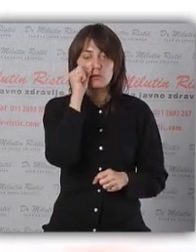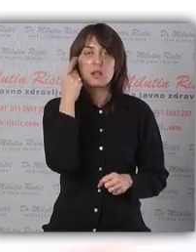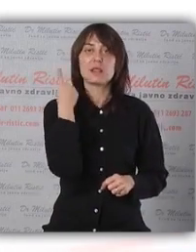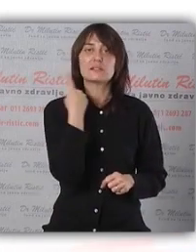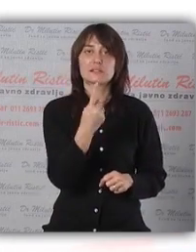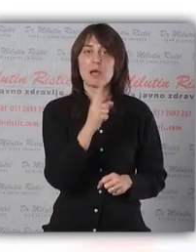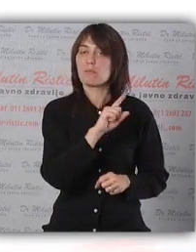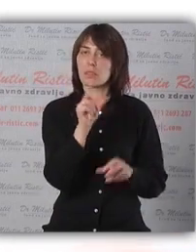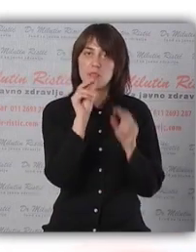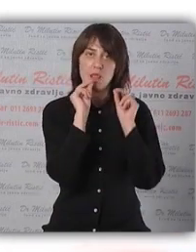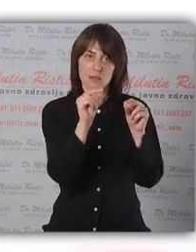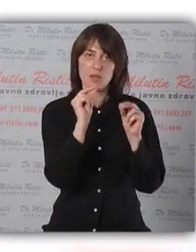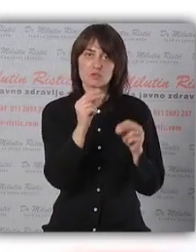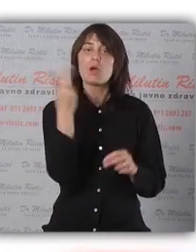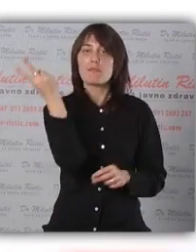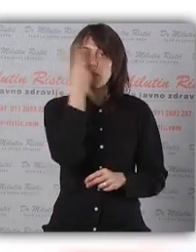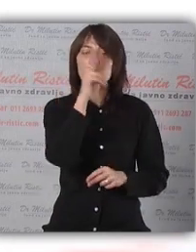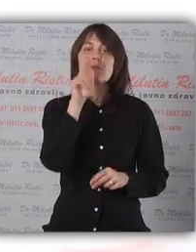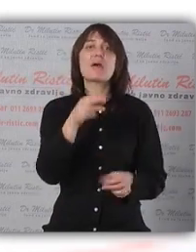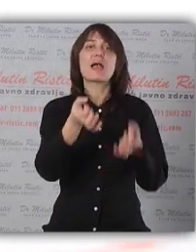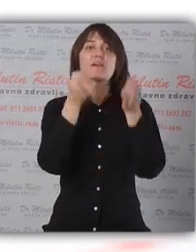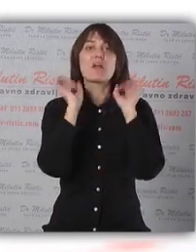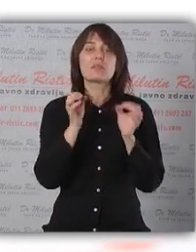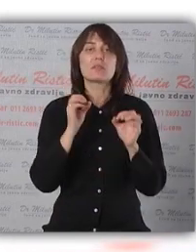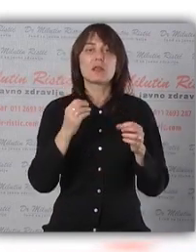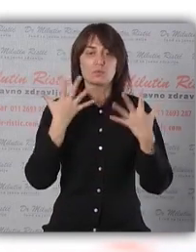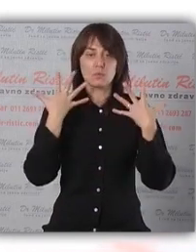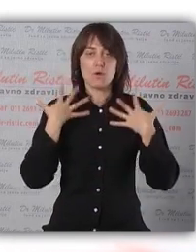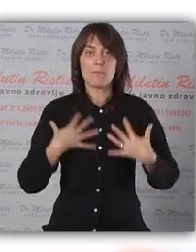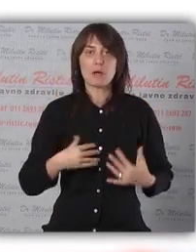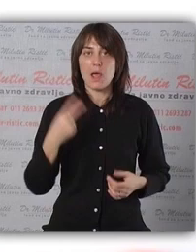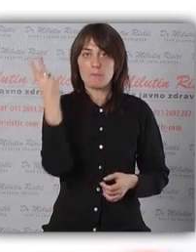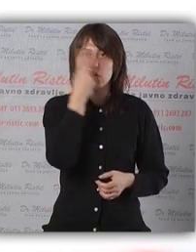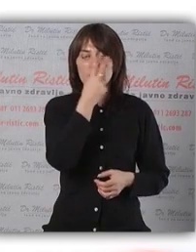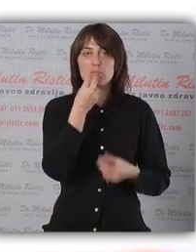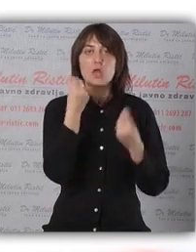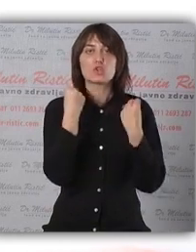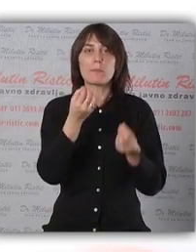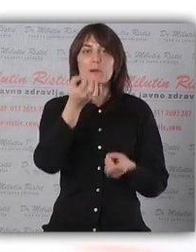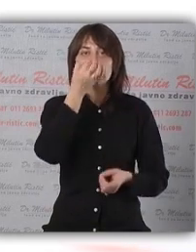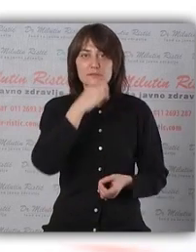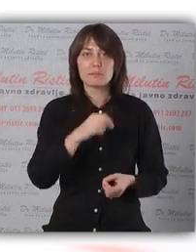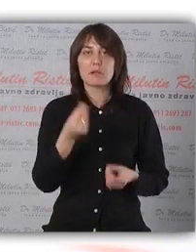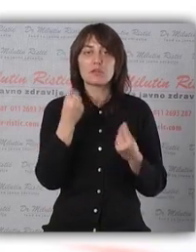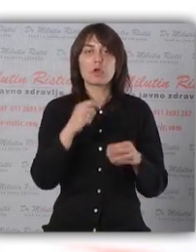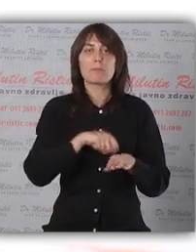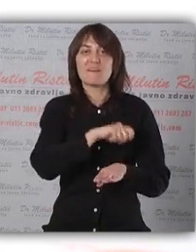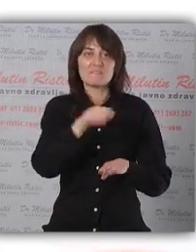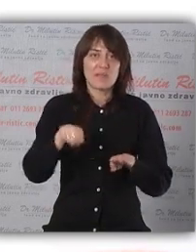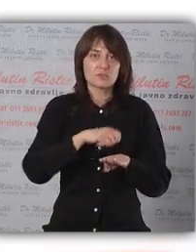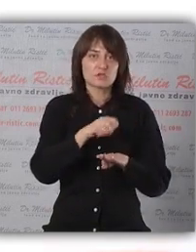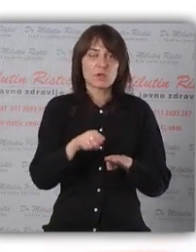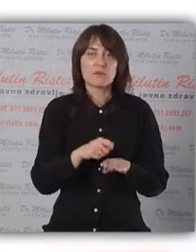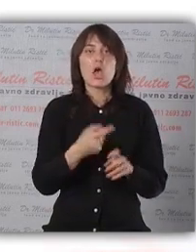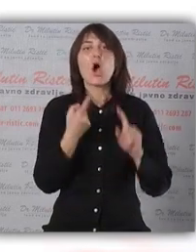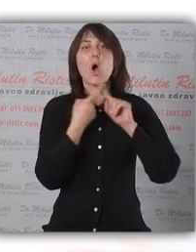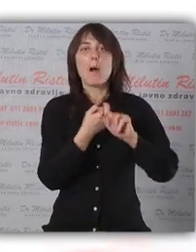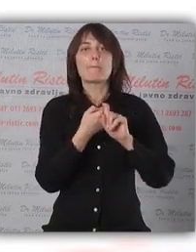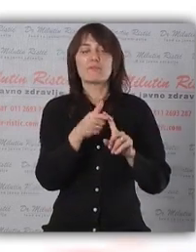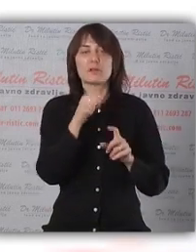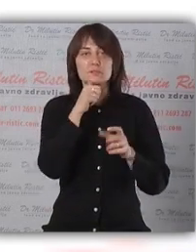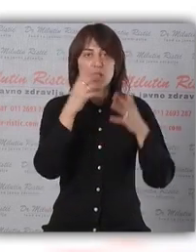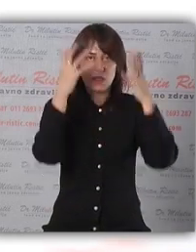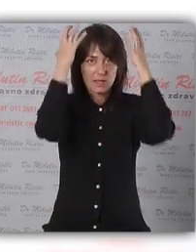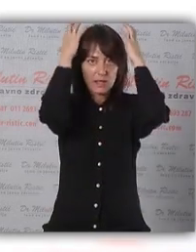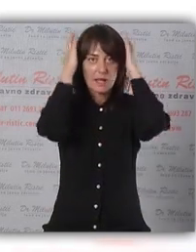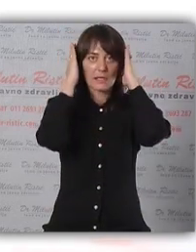skijanja, da ih roditelji sami ne edukuju i da naravno imaju kvalitetnu opremu koja pre svega podrazumeva i dobre cipele, dobre